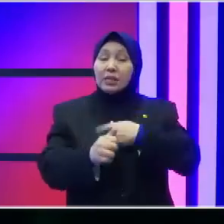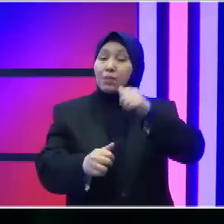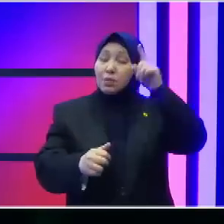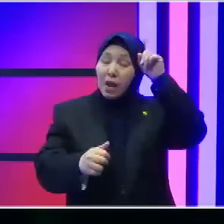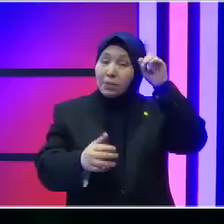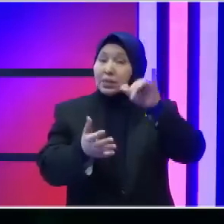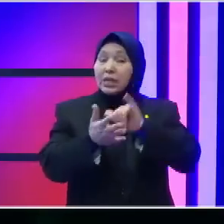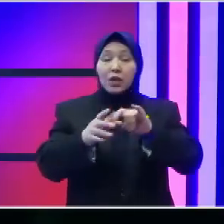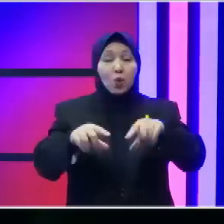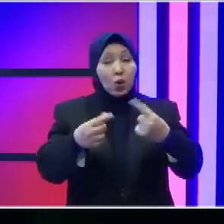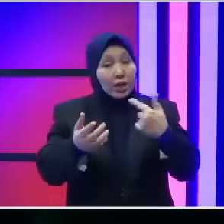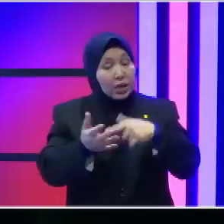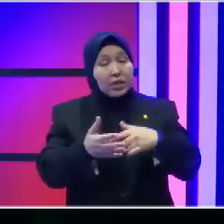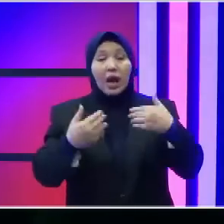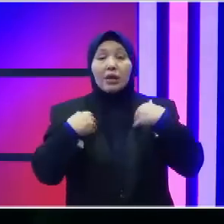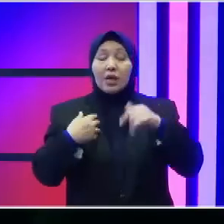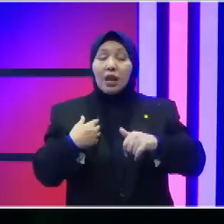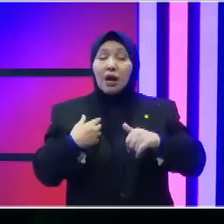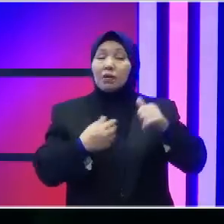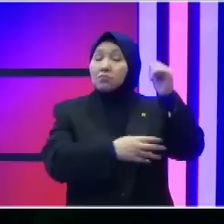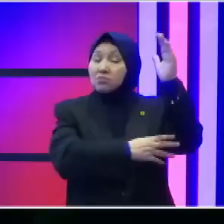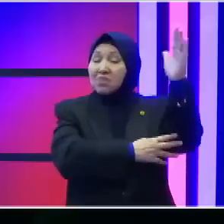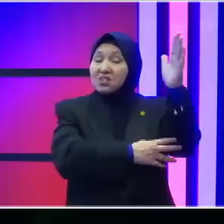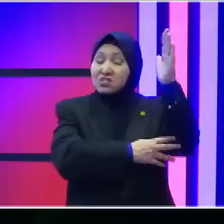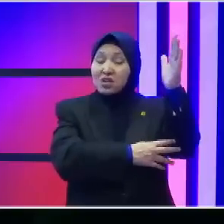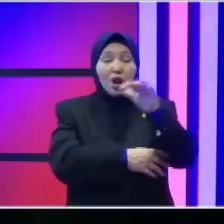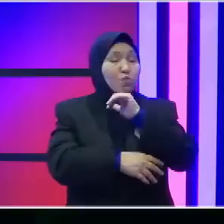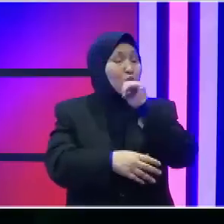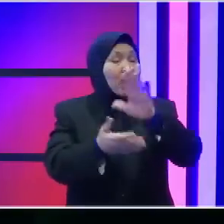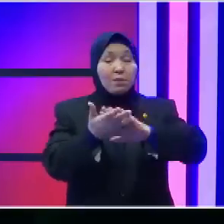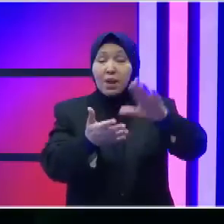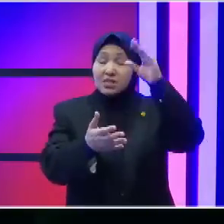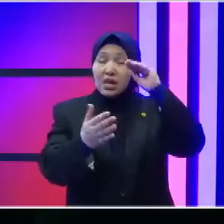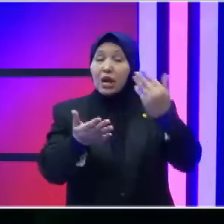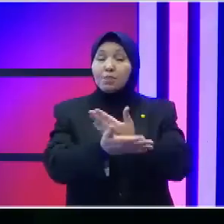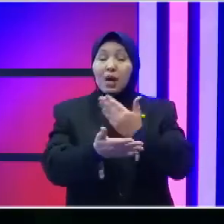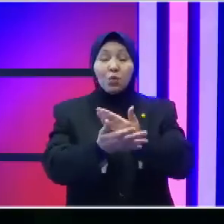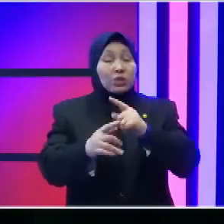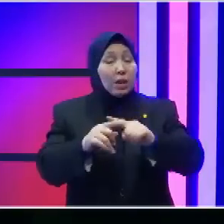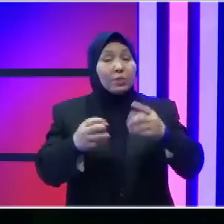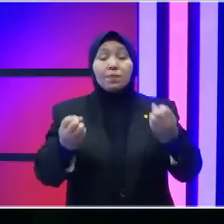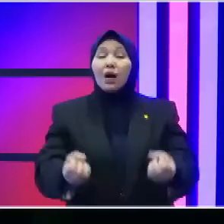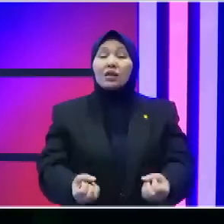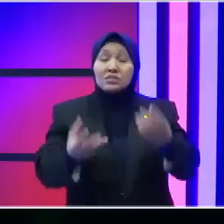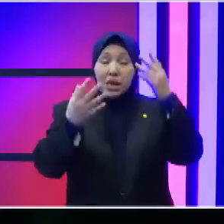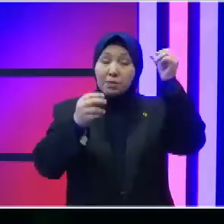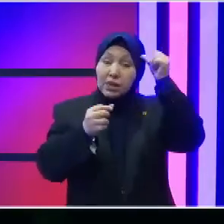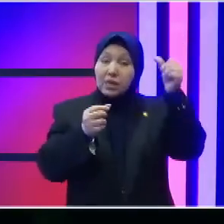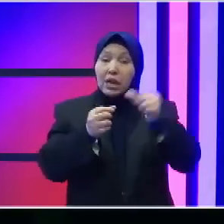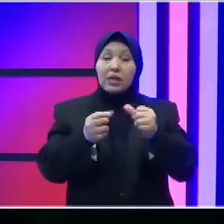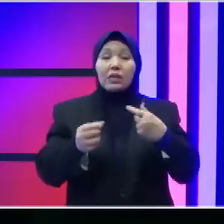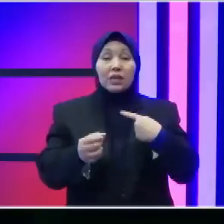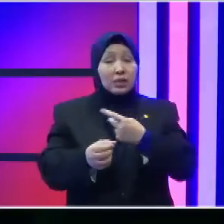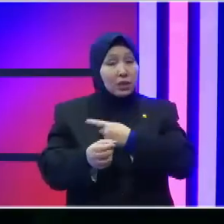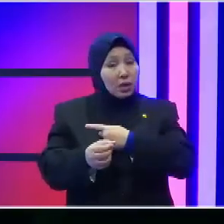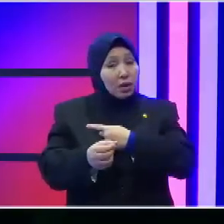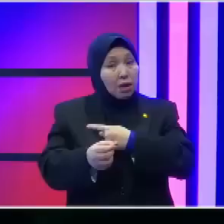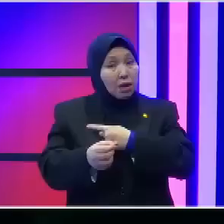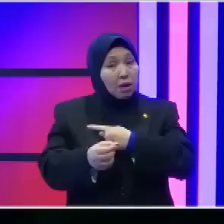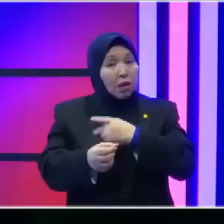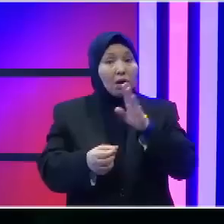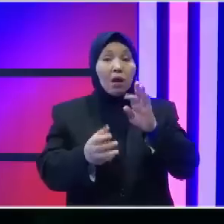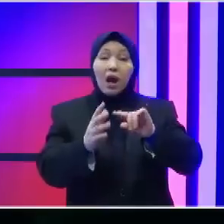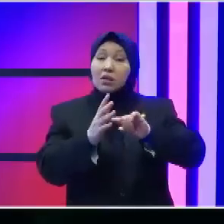bahawa Quran ini adalah tazkirah, bukannya pelajaran baru, tetapi banyak mengingatkan kepada kita